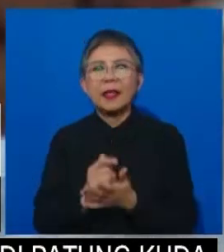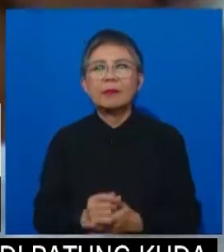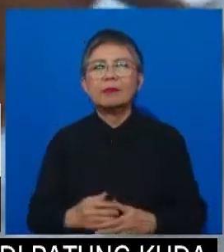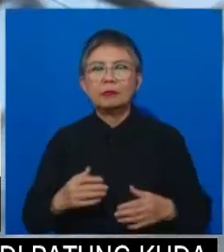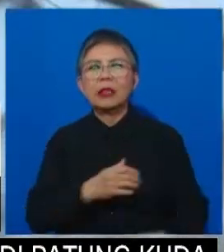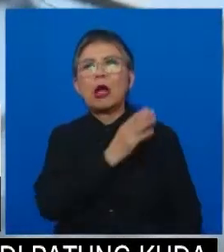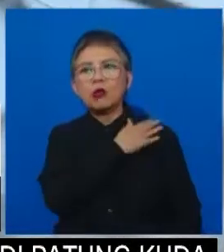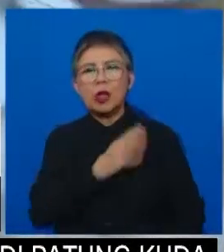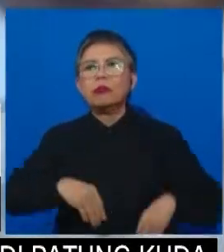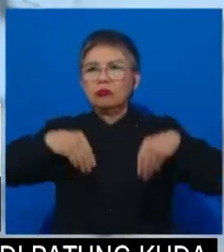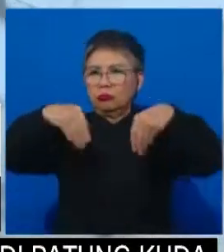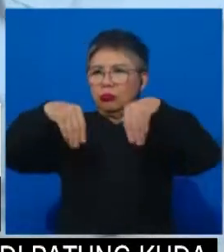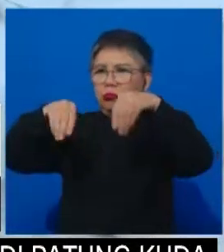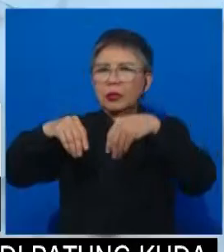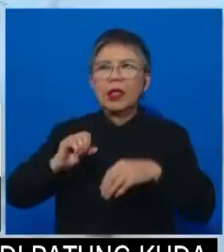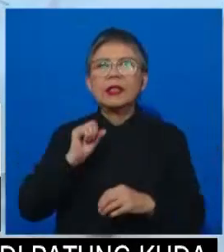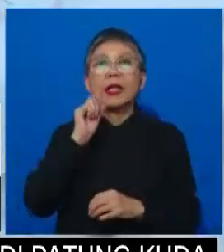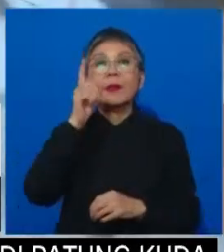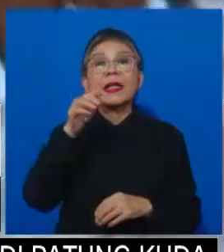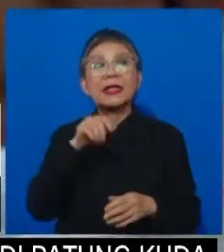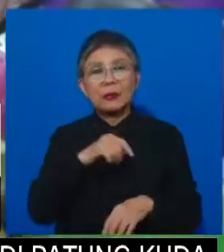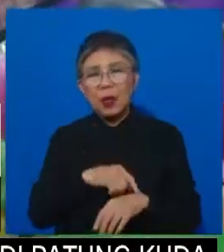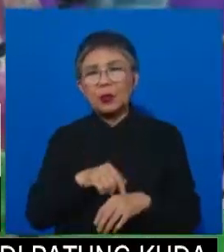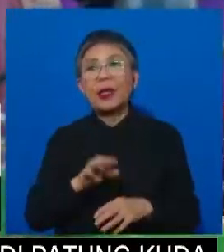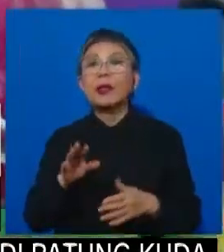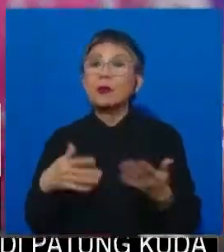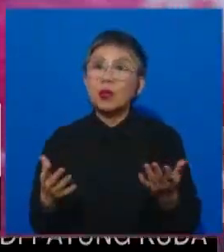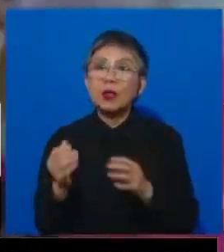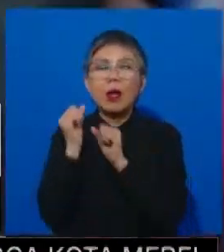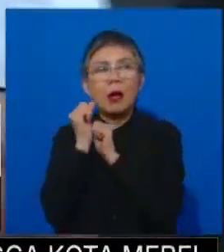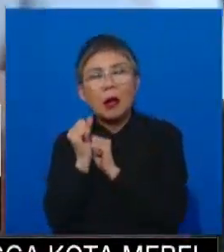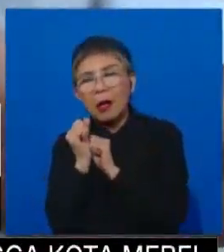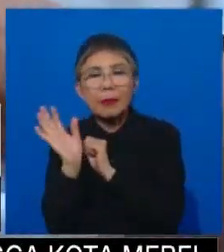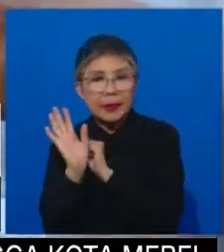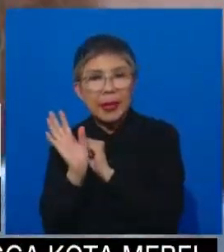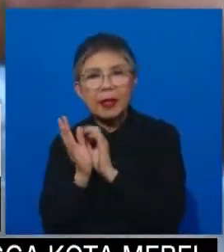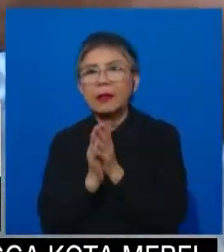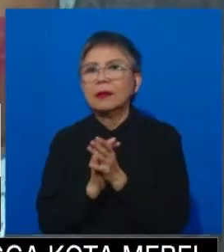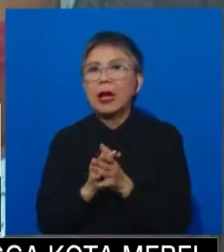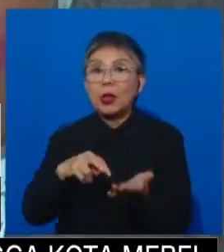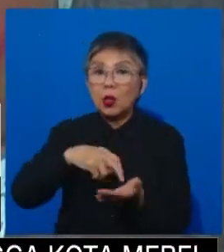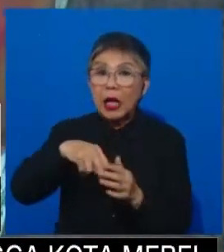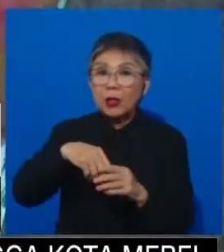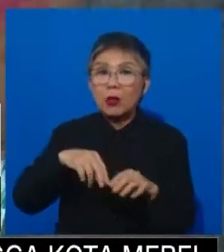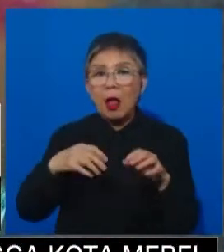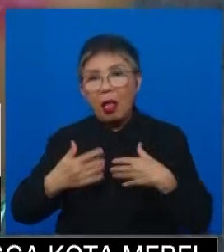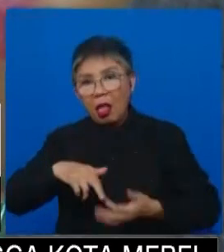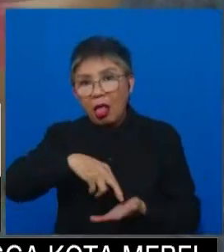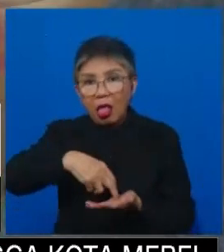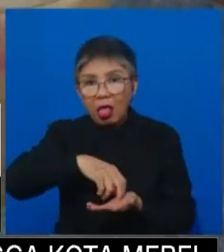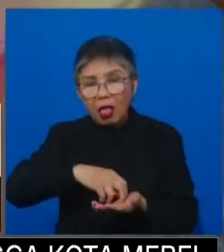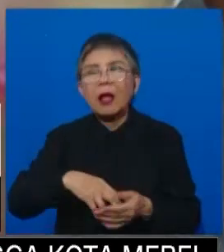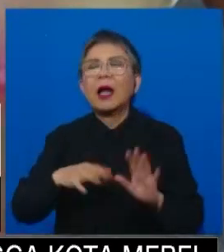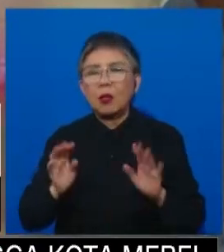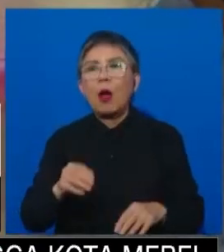Jakarta. Sampai saatnya sudah tidak kuat lagi memanggul gerobak atau kakinya sudah tidak kuat lagi diajak